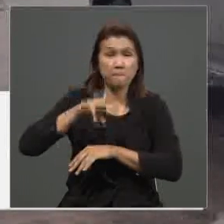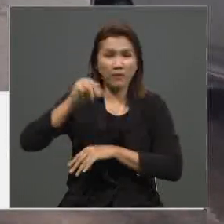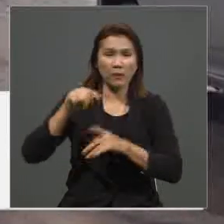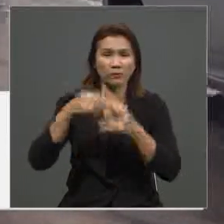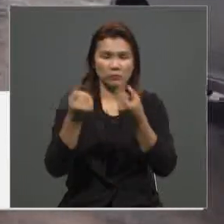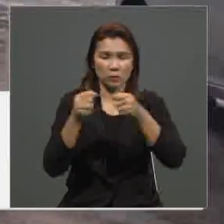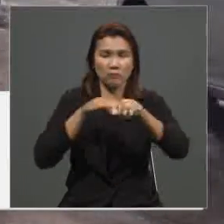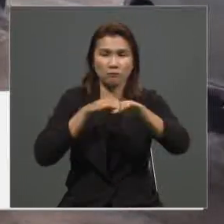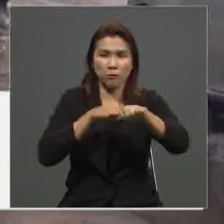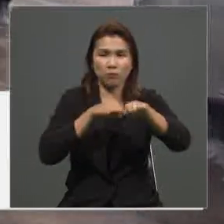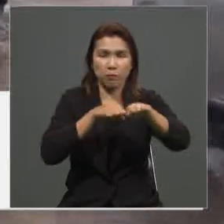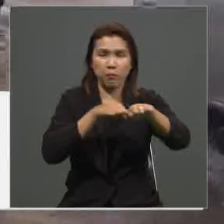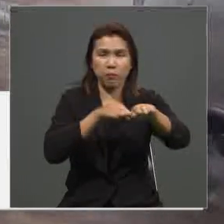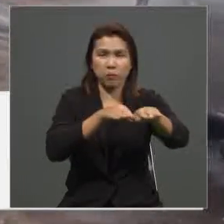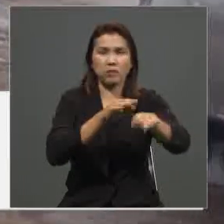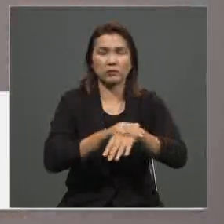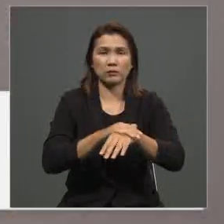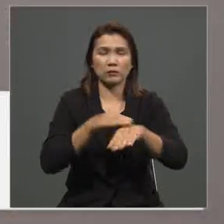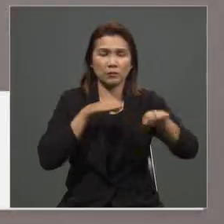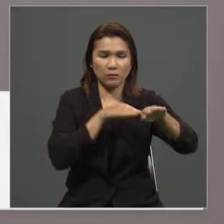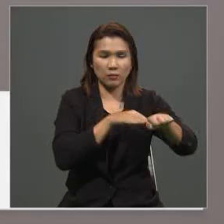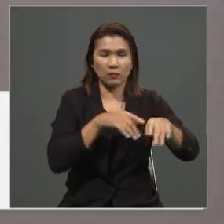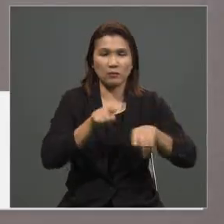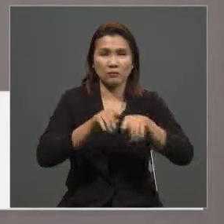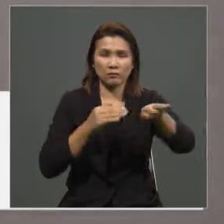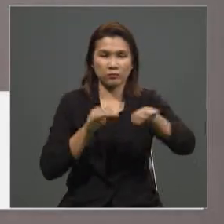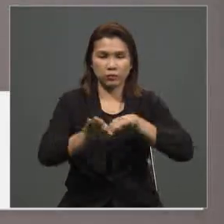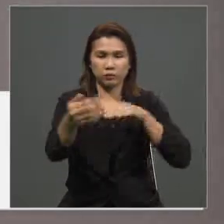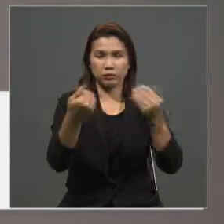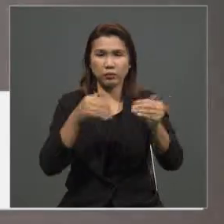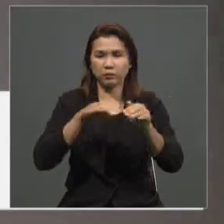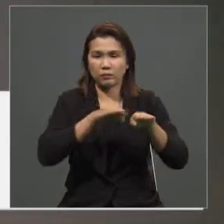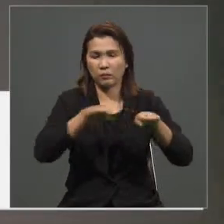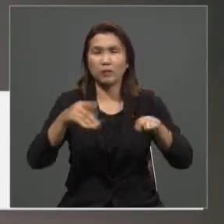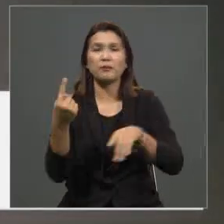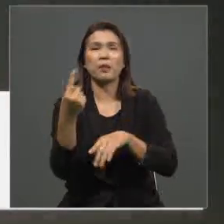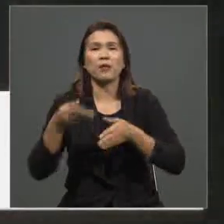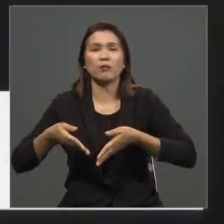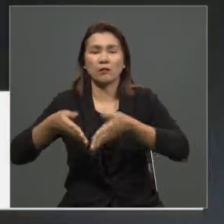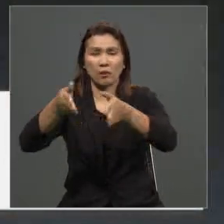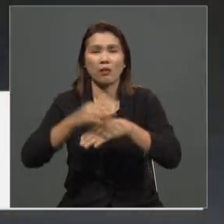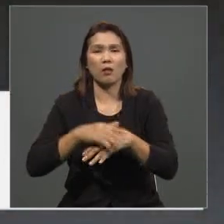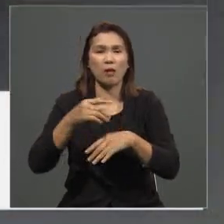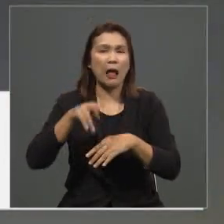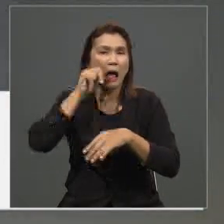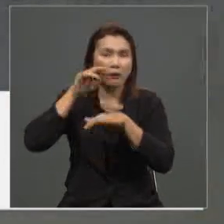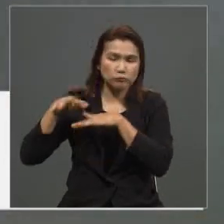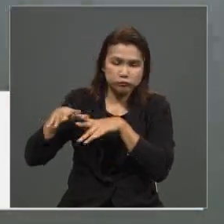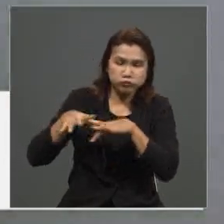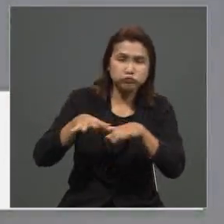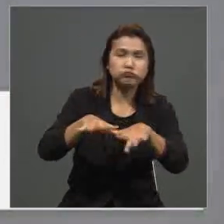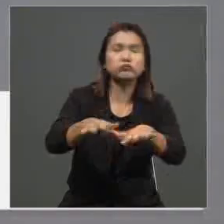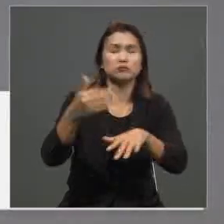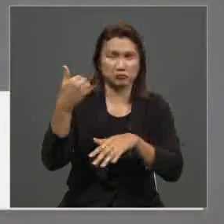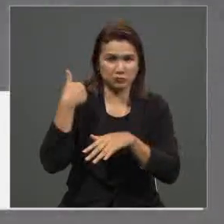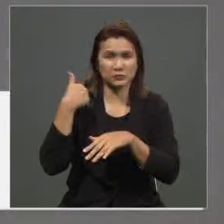จราจรเนี่ยติดขัดนะคะถนนเนี่ยวิ่งได้แค่เลนเดียวนอกจากนี้มวลน้ำยังเอ่อเข้าท่วมชุมชนบ้านดู่เมืองใหม่ที่อยู่ติดกัดลำ